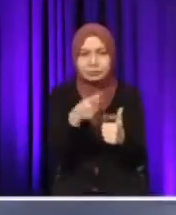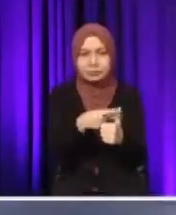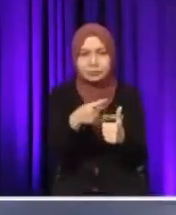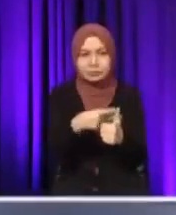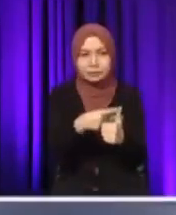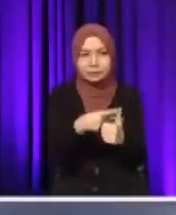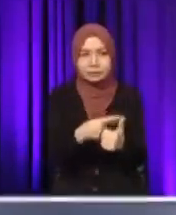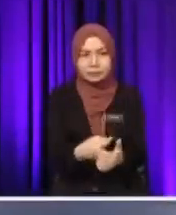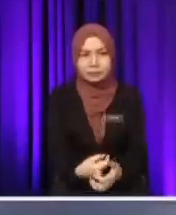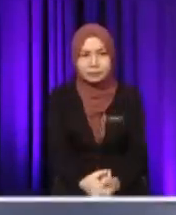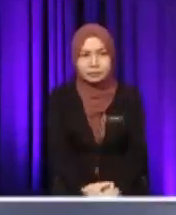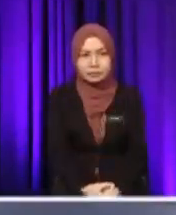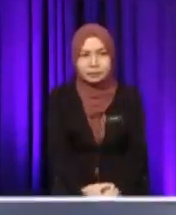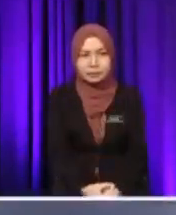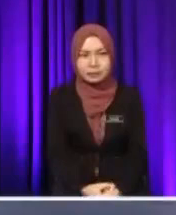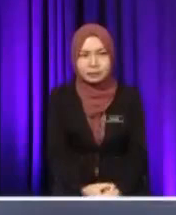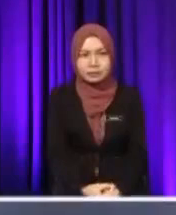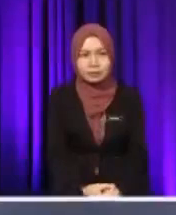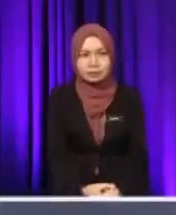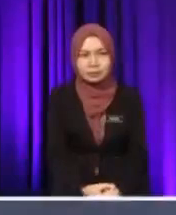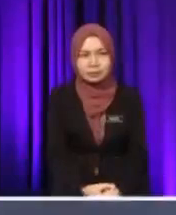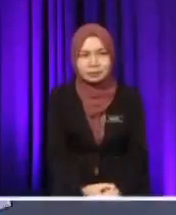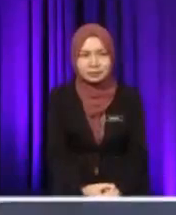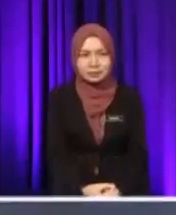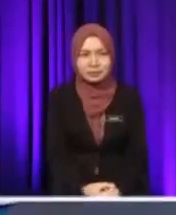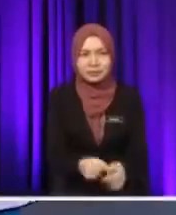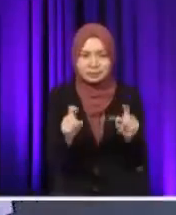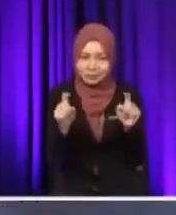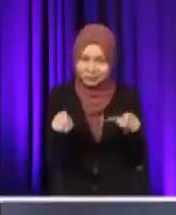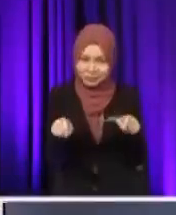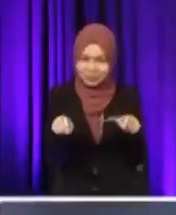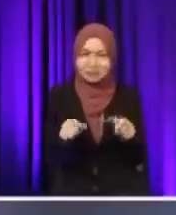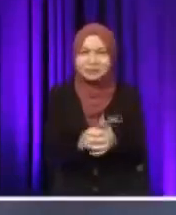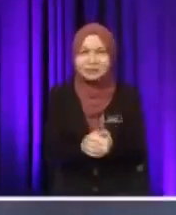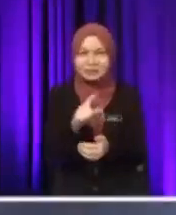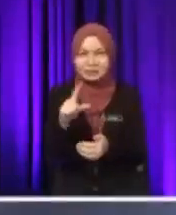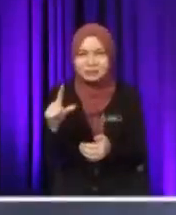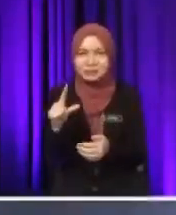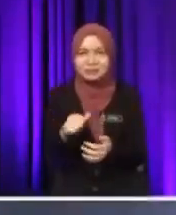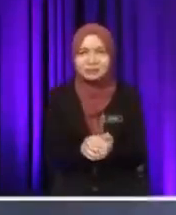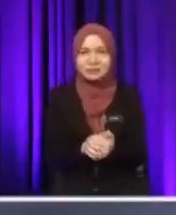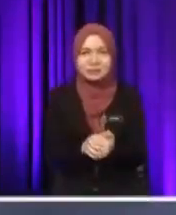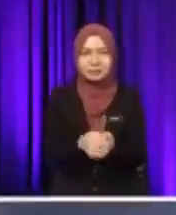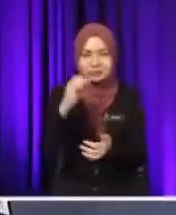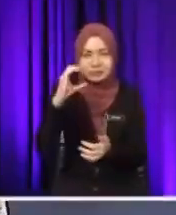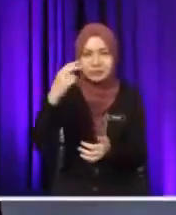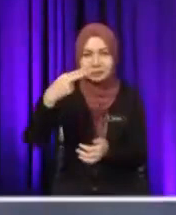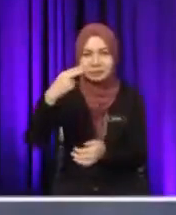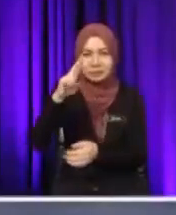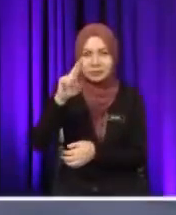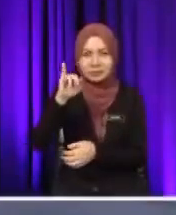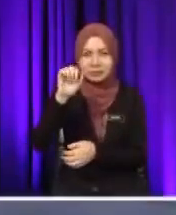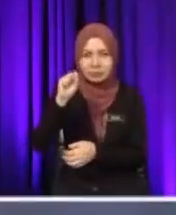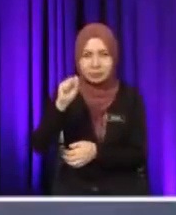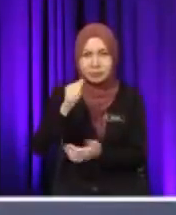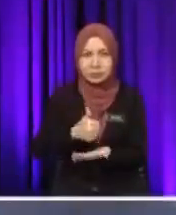Saya kena buat. Okey. Abang, tak abang duduk diam je. Kenalah sini sama. Bye boss. Farisha, tolong ambilkan penyepit. So abang